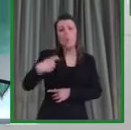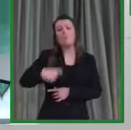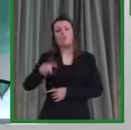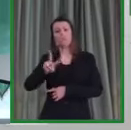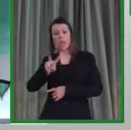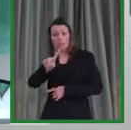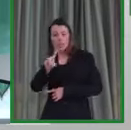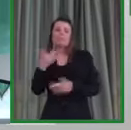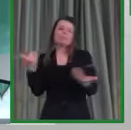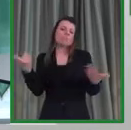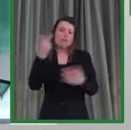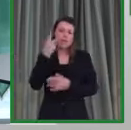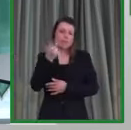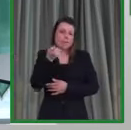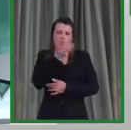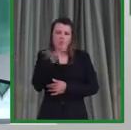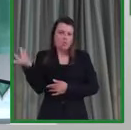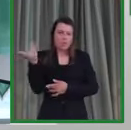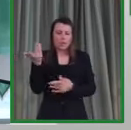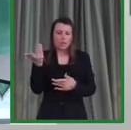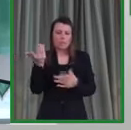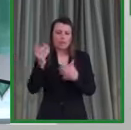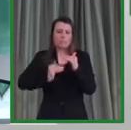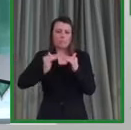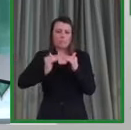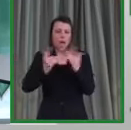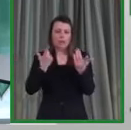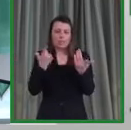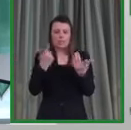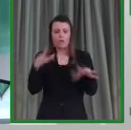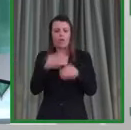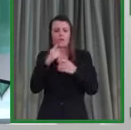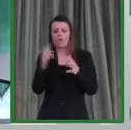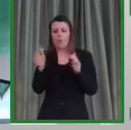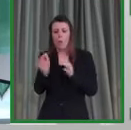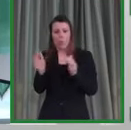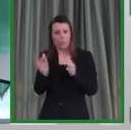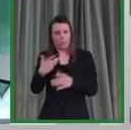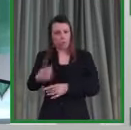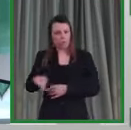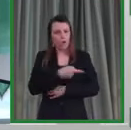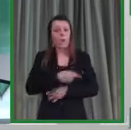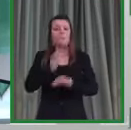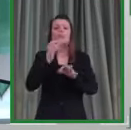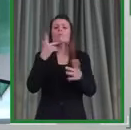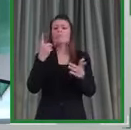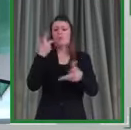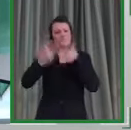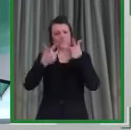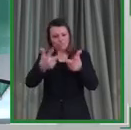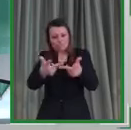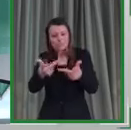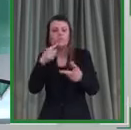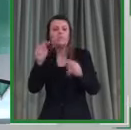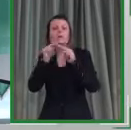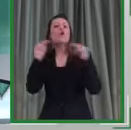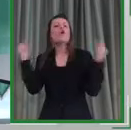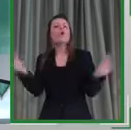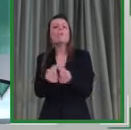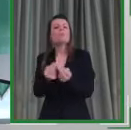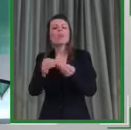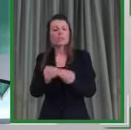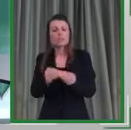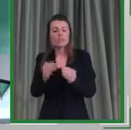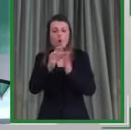assolutamente bassi e contenuti quindi vedete complessivamente dei dati che danno una